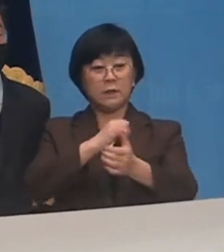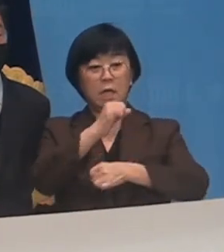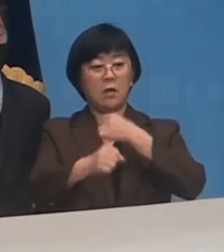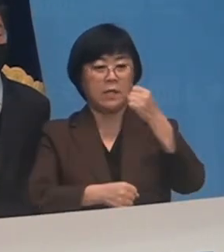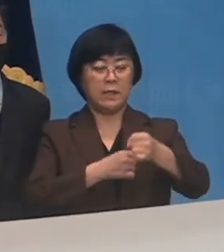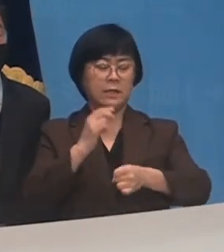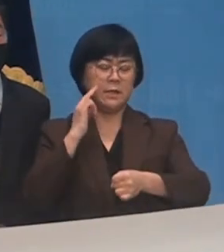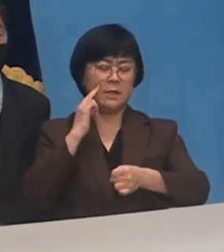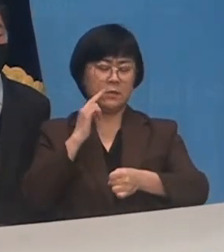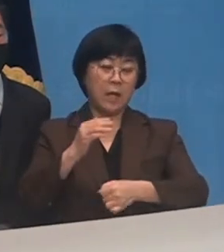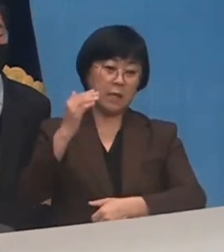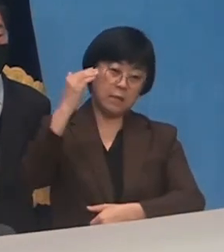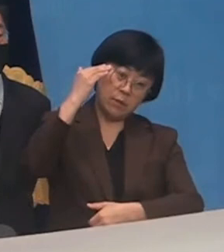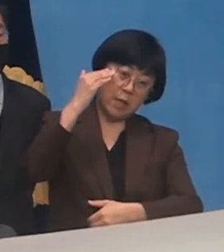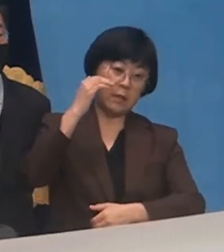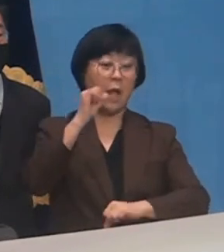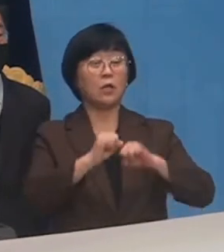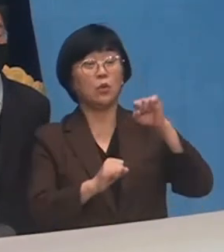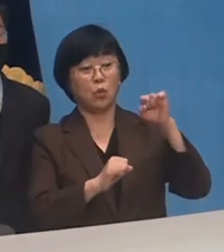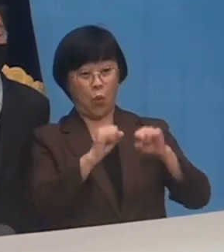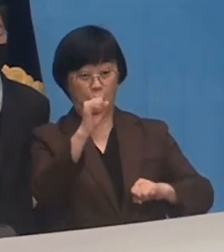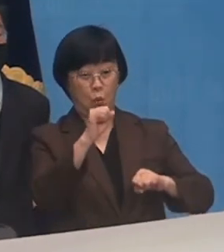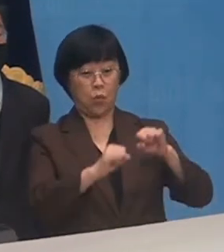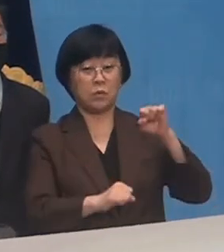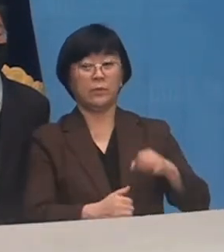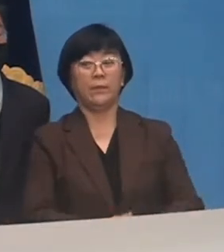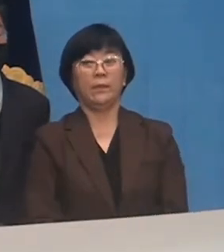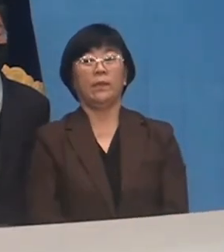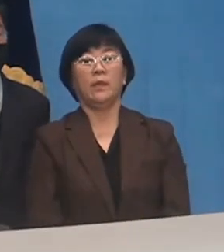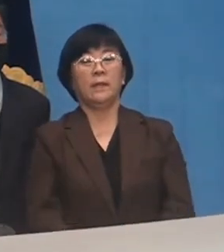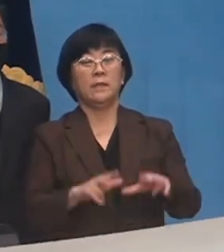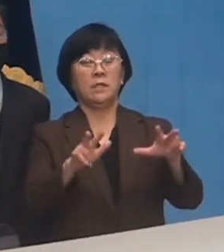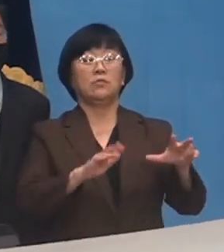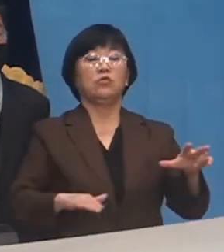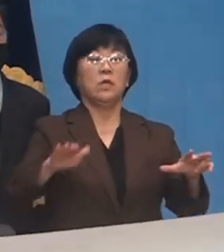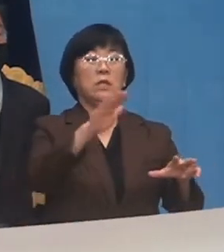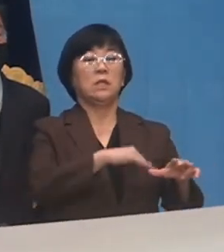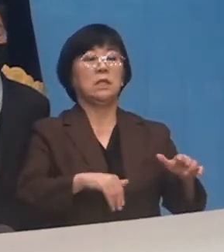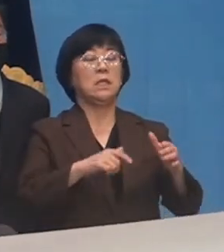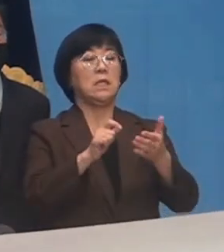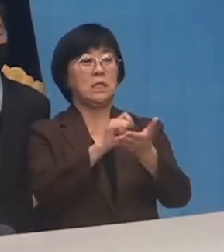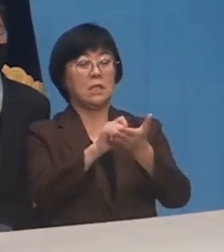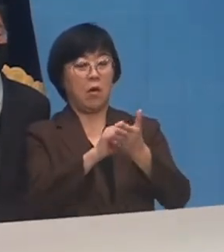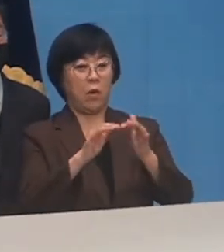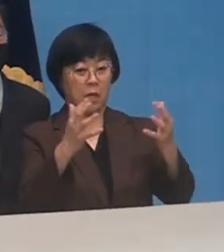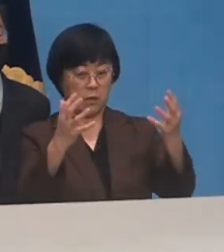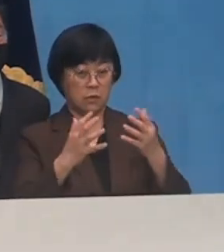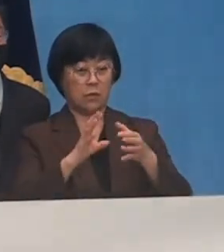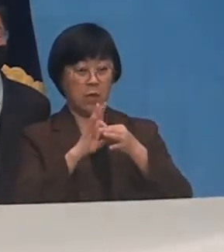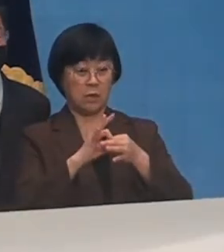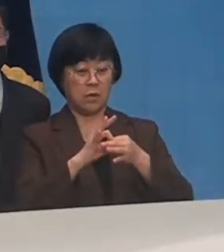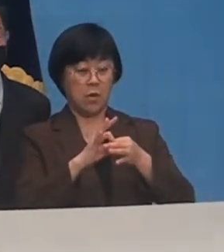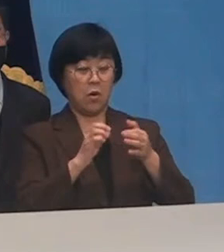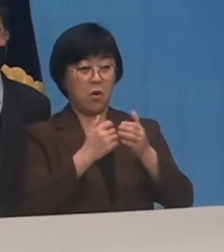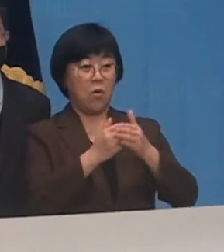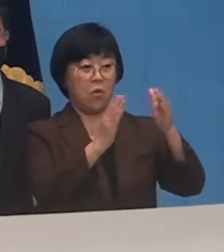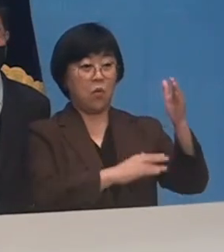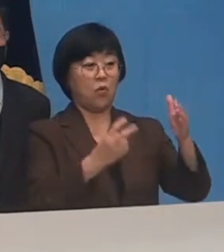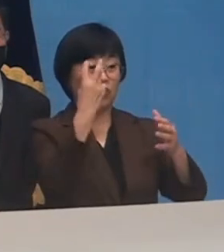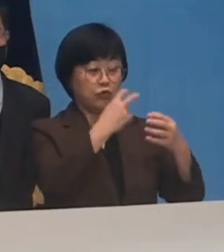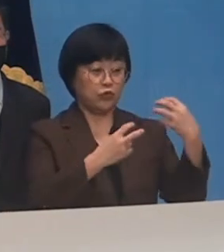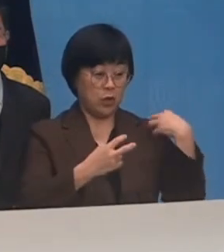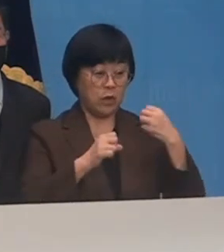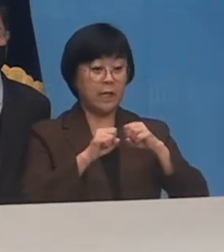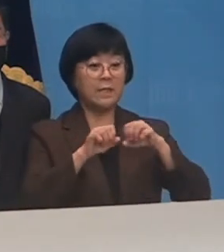심각히 침해하는 만행입니다. 그래서 지금 우리는 이 기자회견을 통해서 공수처를